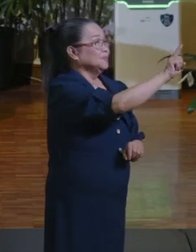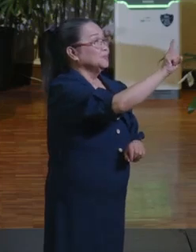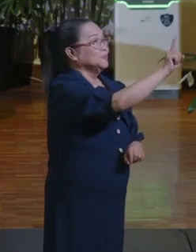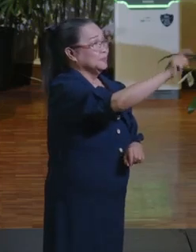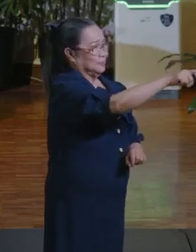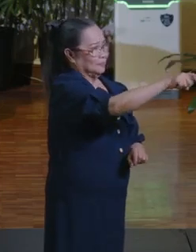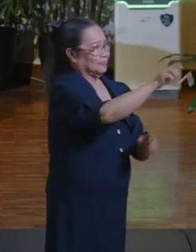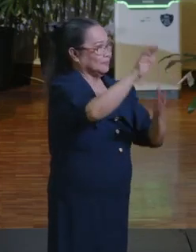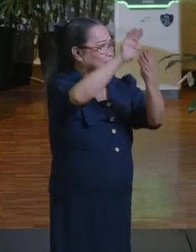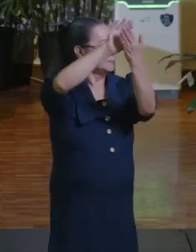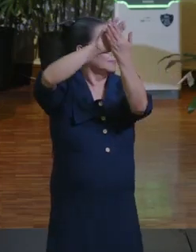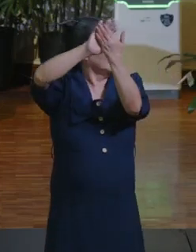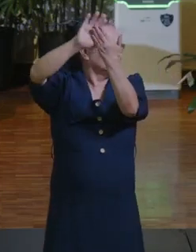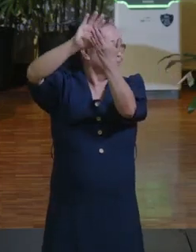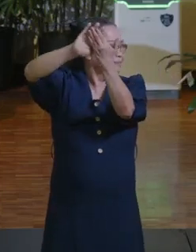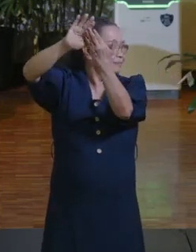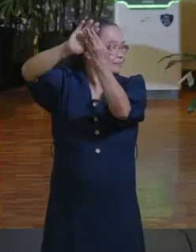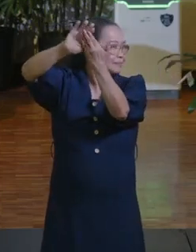Diyos,